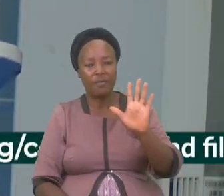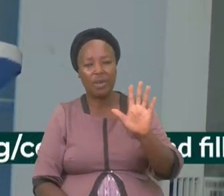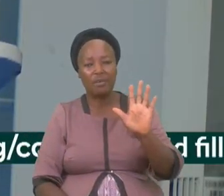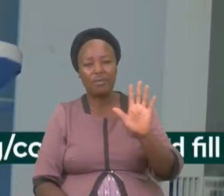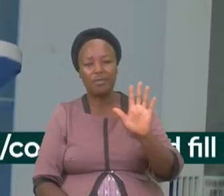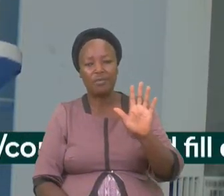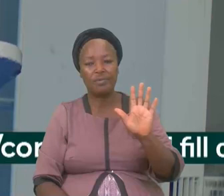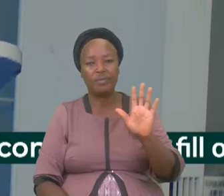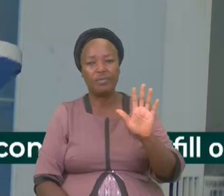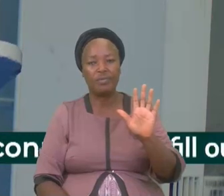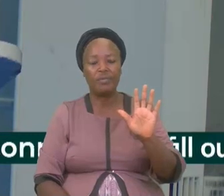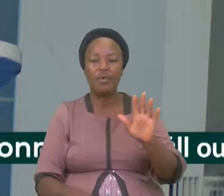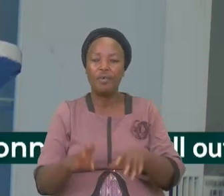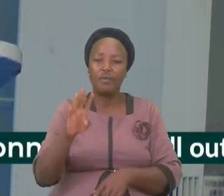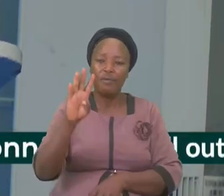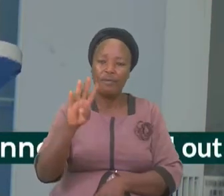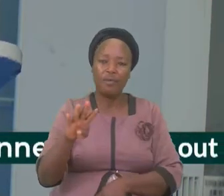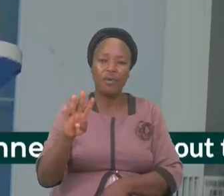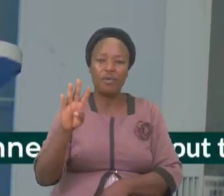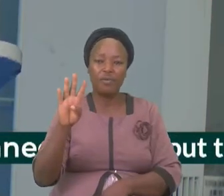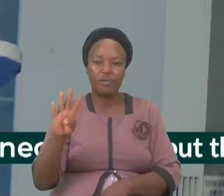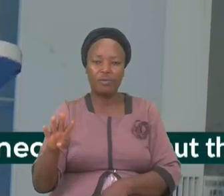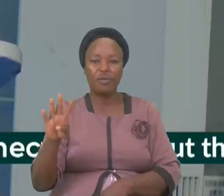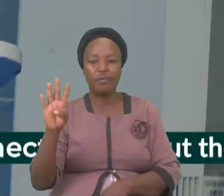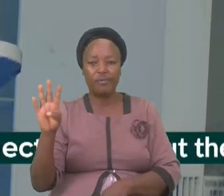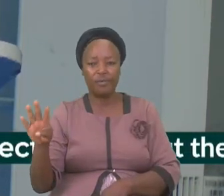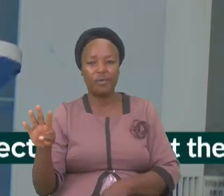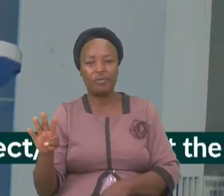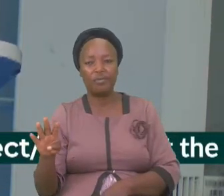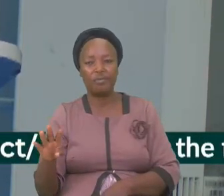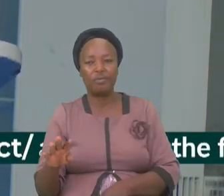91 54 44